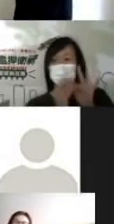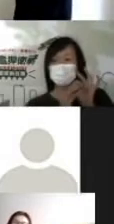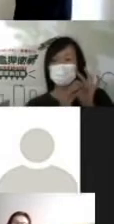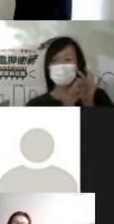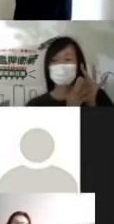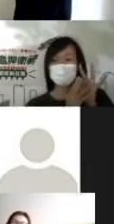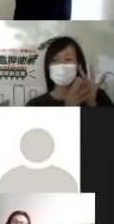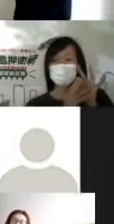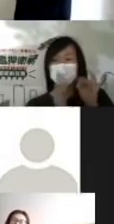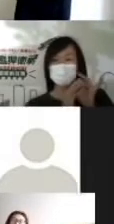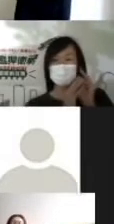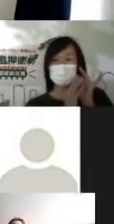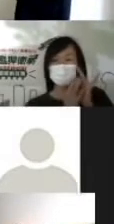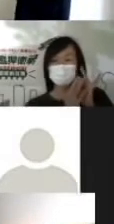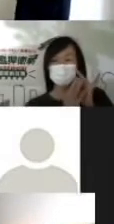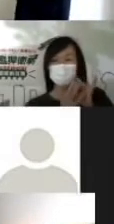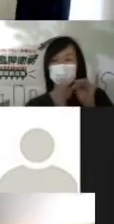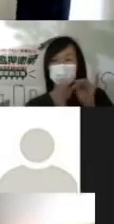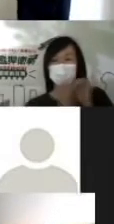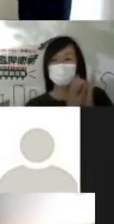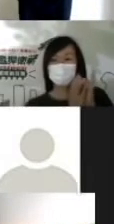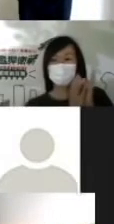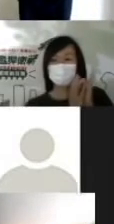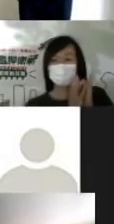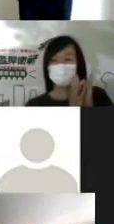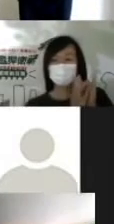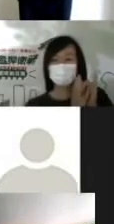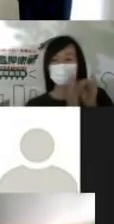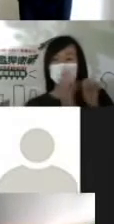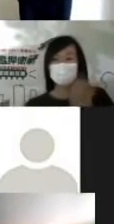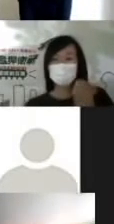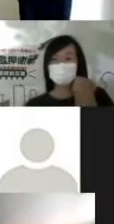四、三、二、一。